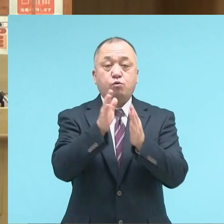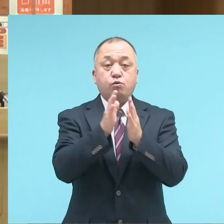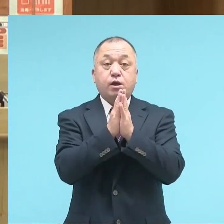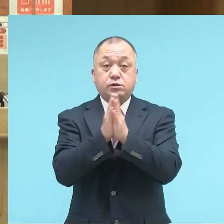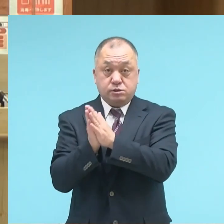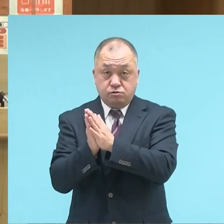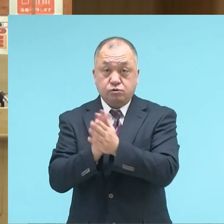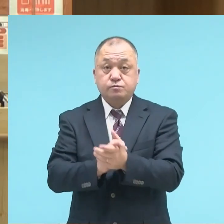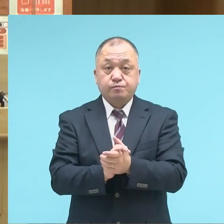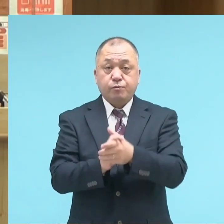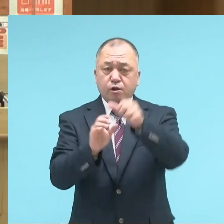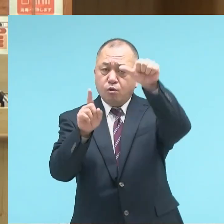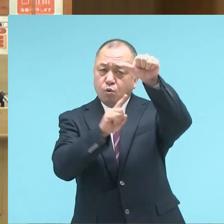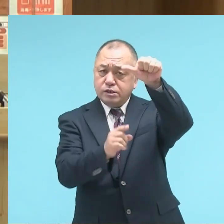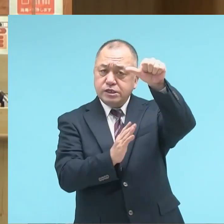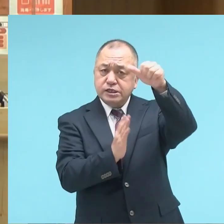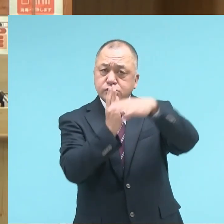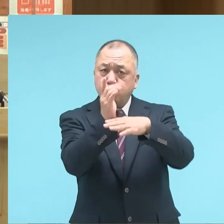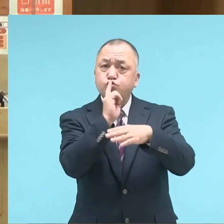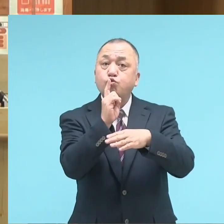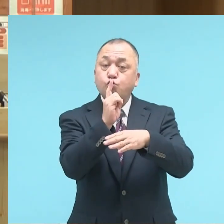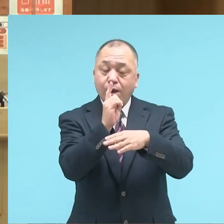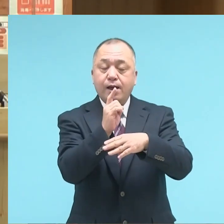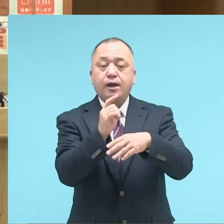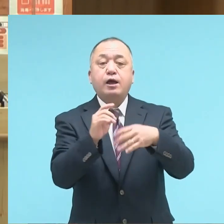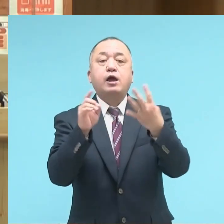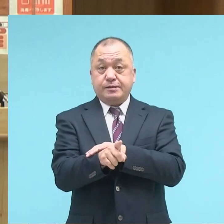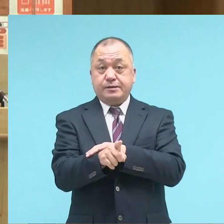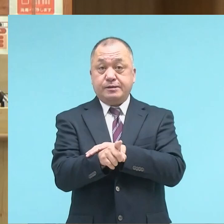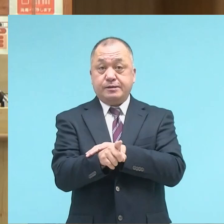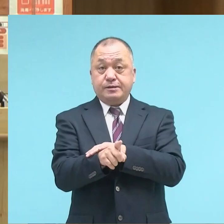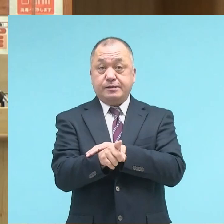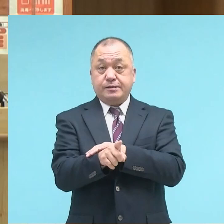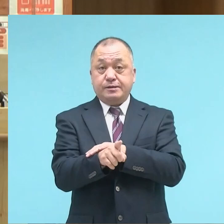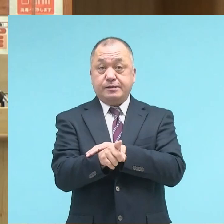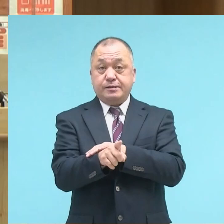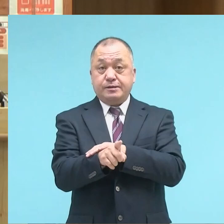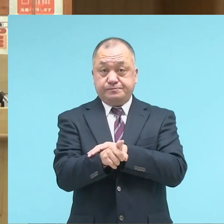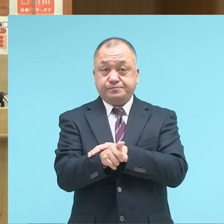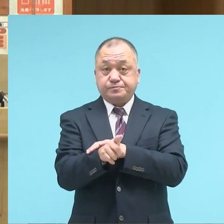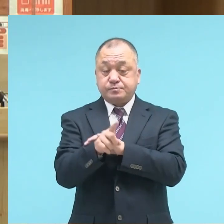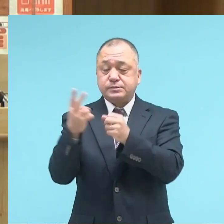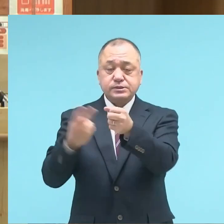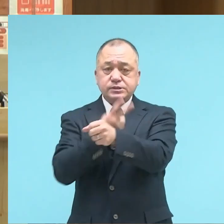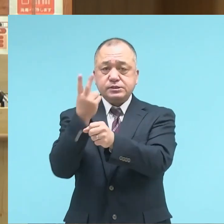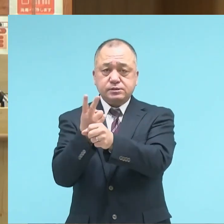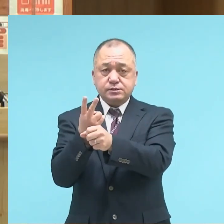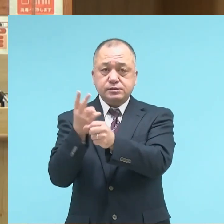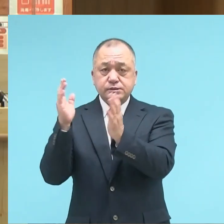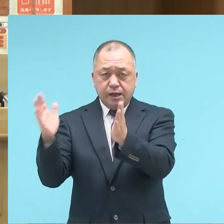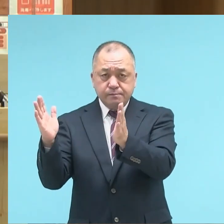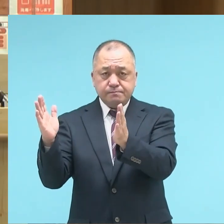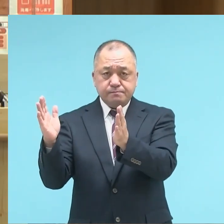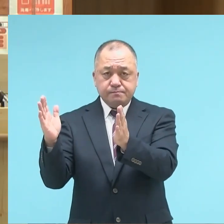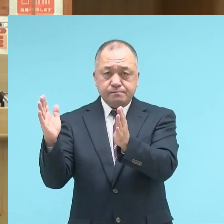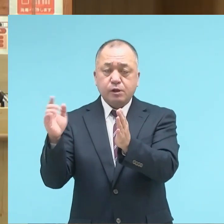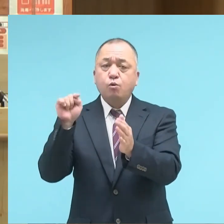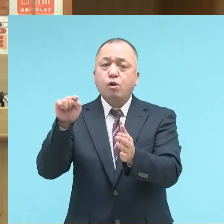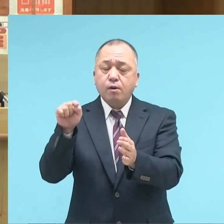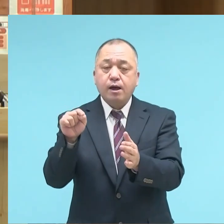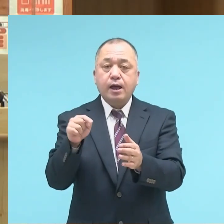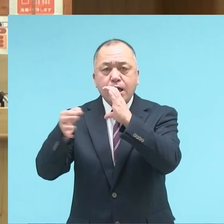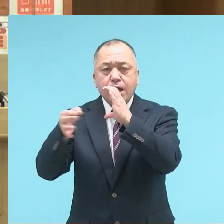この5人以上というのは4人までということですね。で2時間を超える、そういったものは控えてください。これお店だけではなくてご自